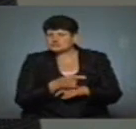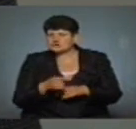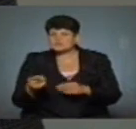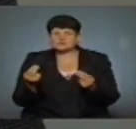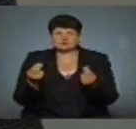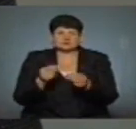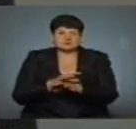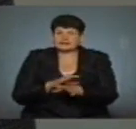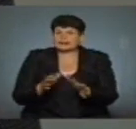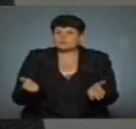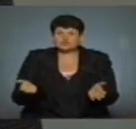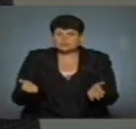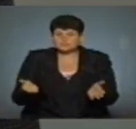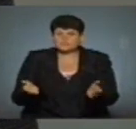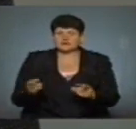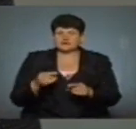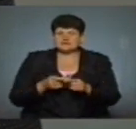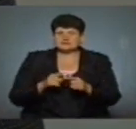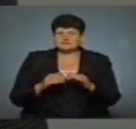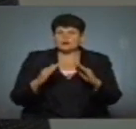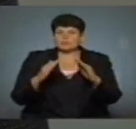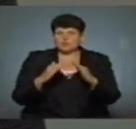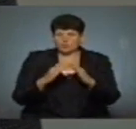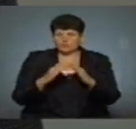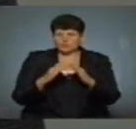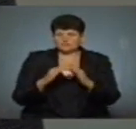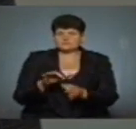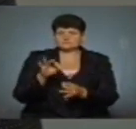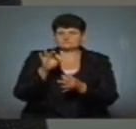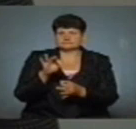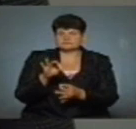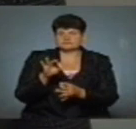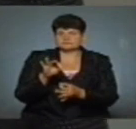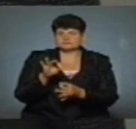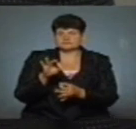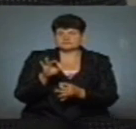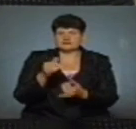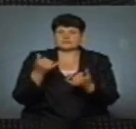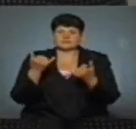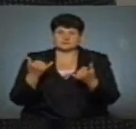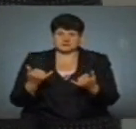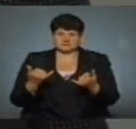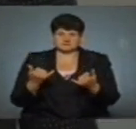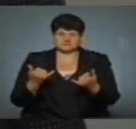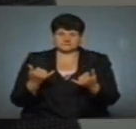не було, і так ця будова була призупинена. Тепер з приходом